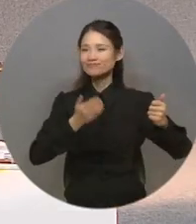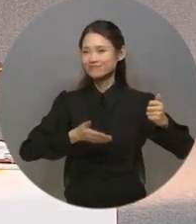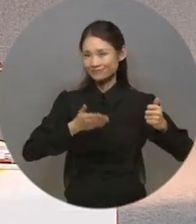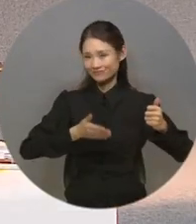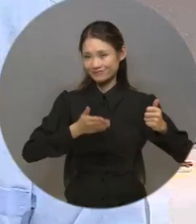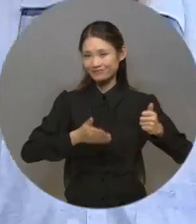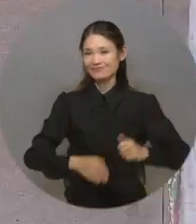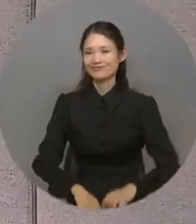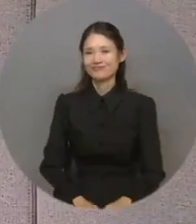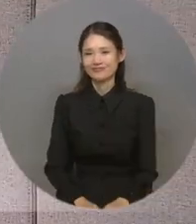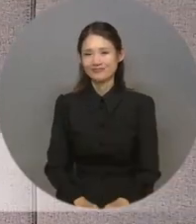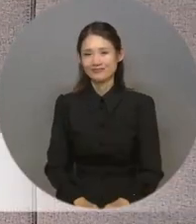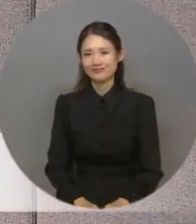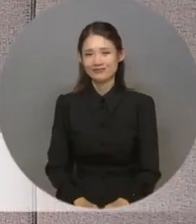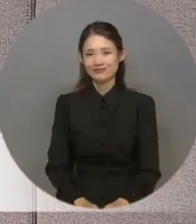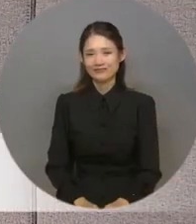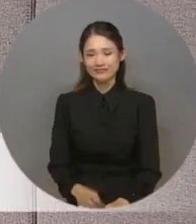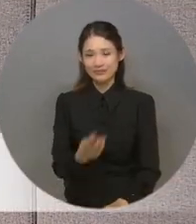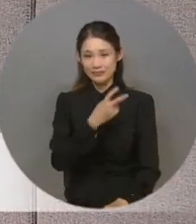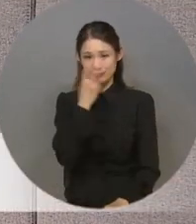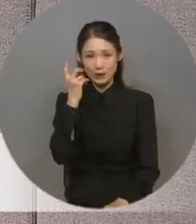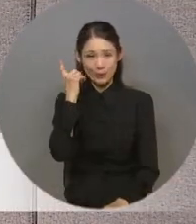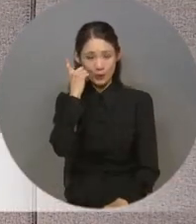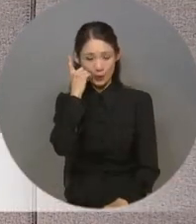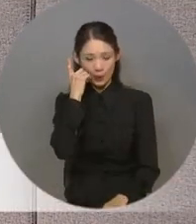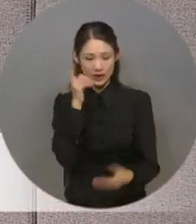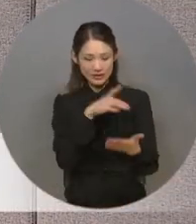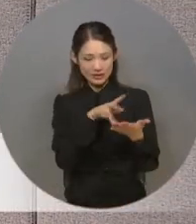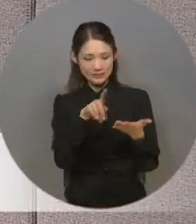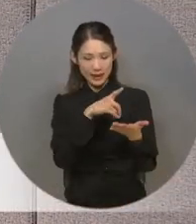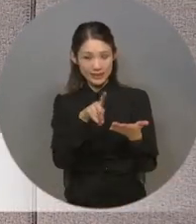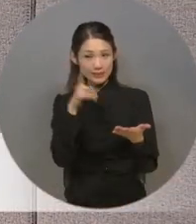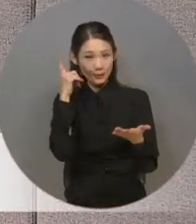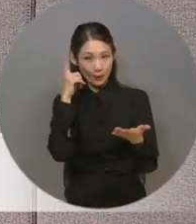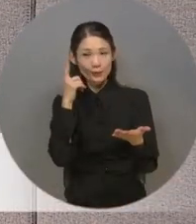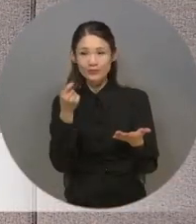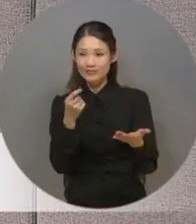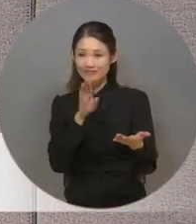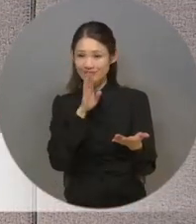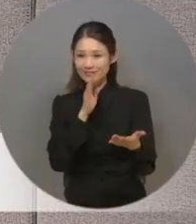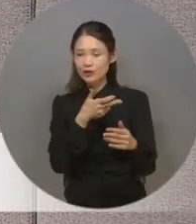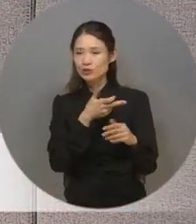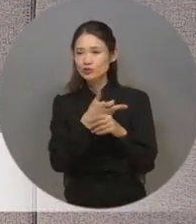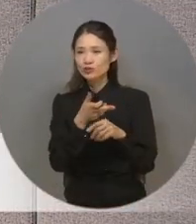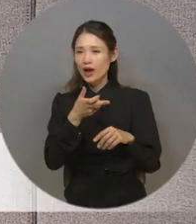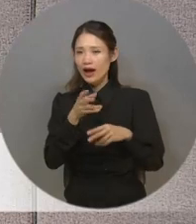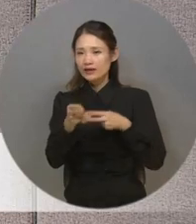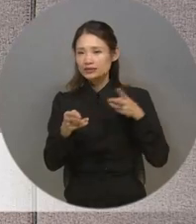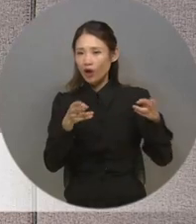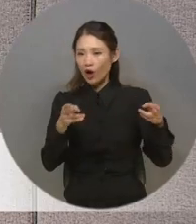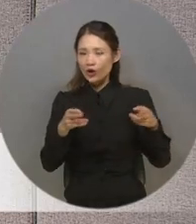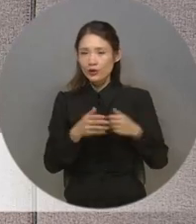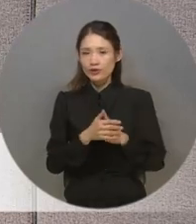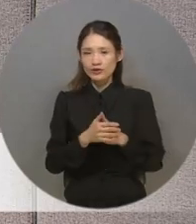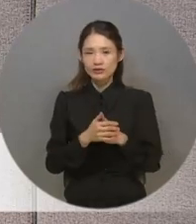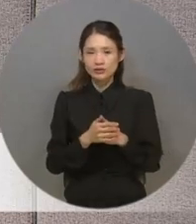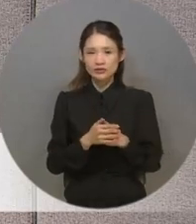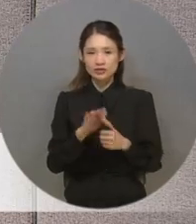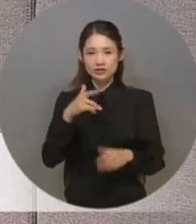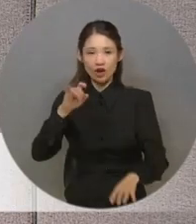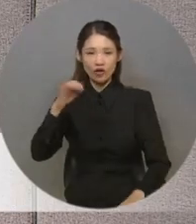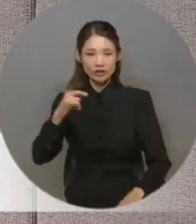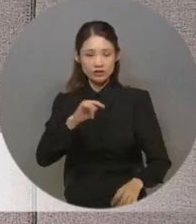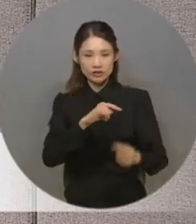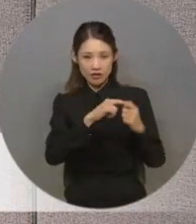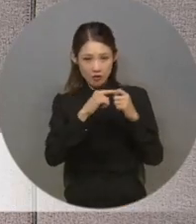먹겠습니다 스마트 핸드폰이라든지 촬영 편집 글에 대한 또 정의나 이런 교육도